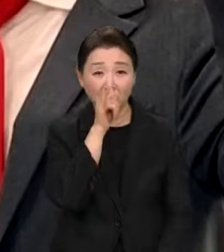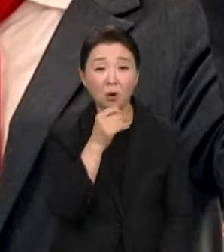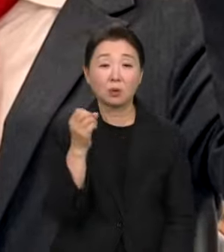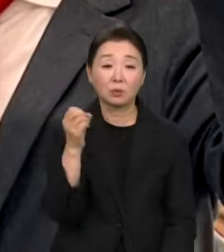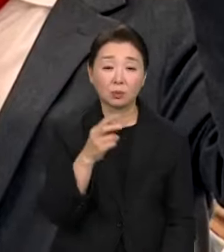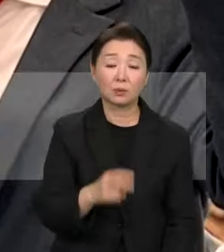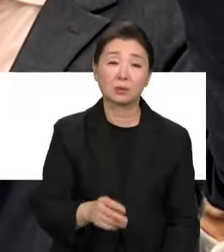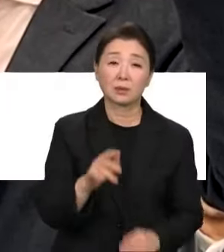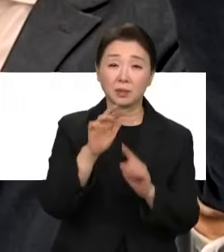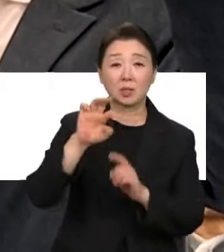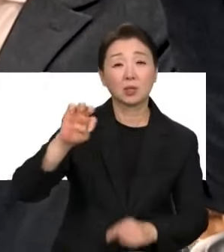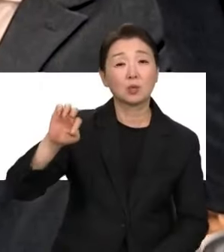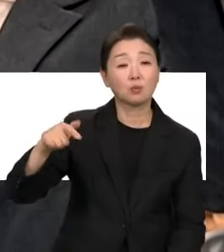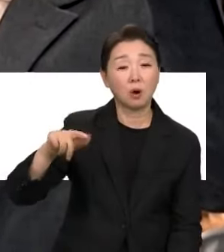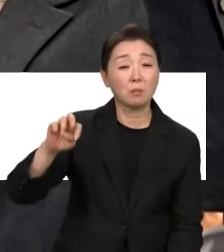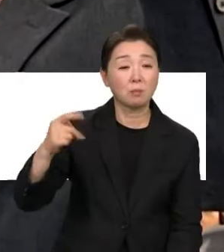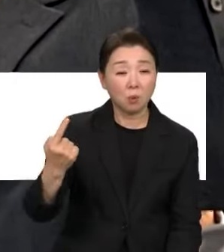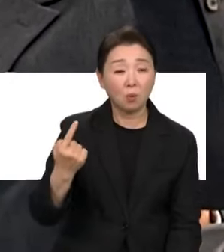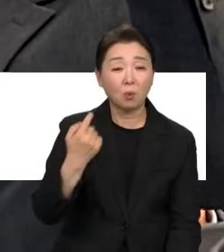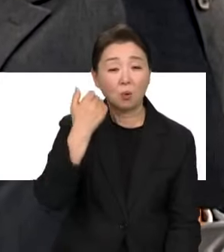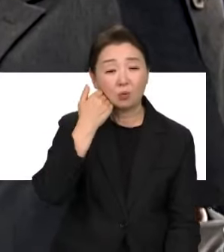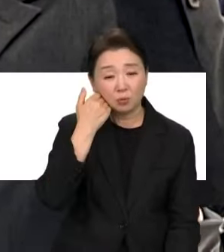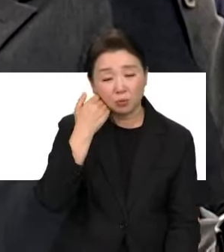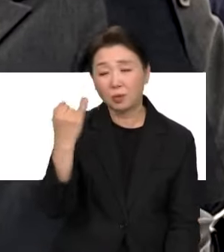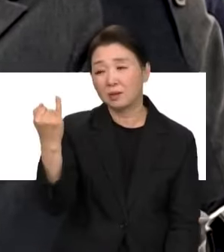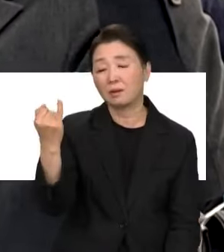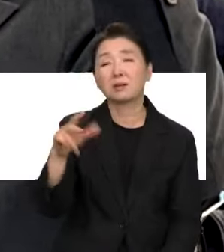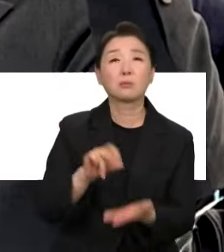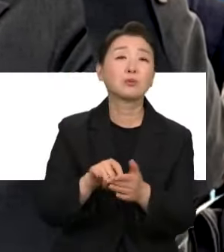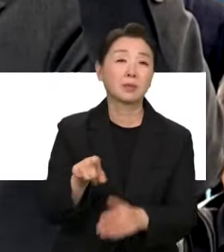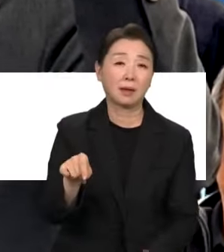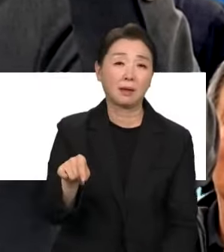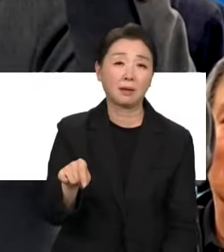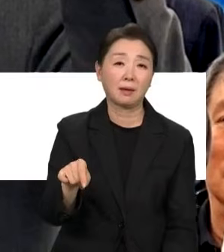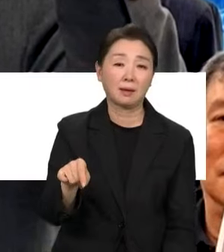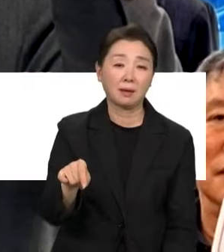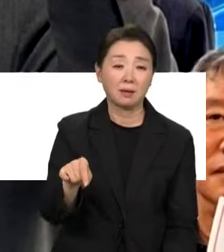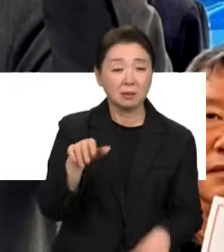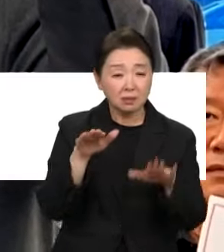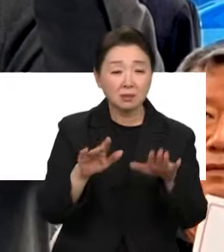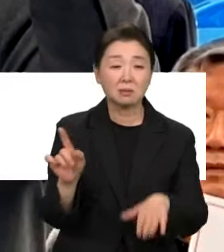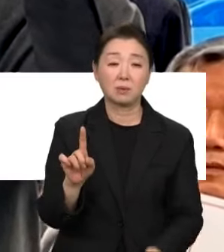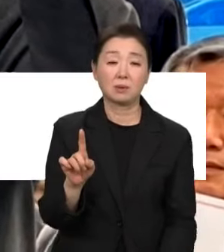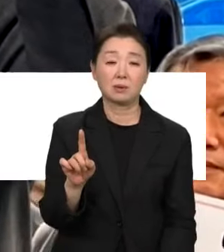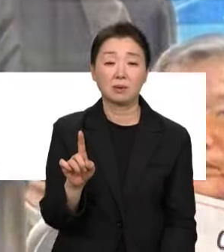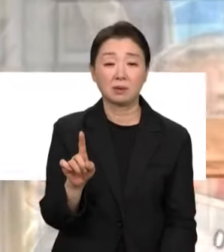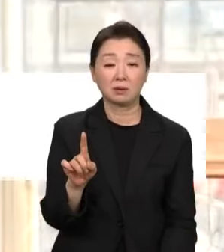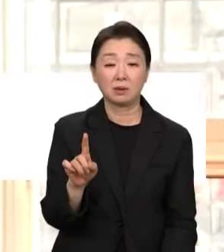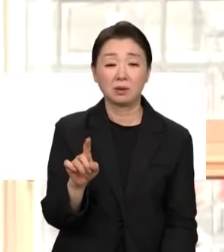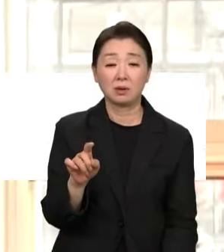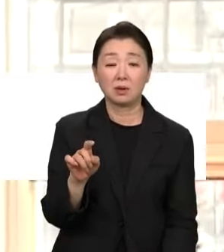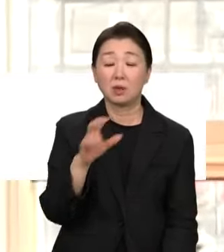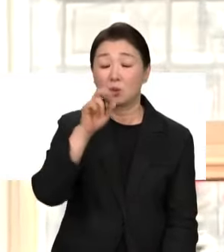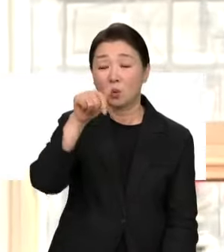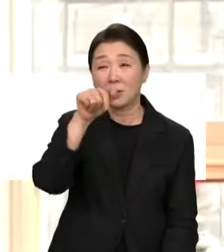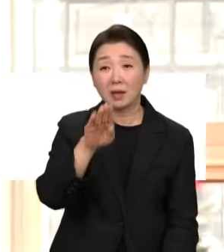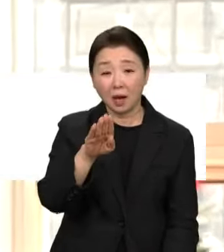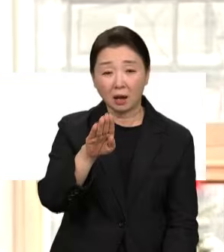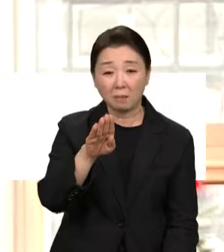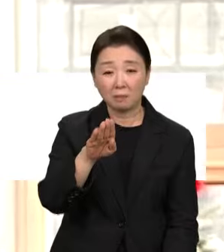그 이혼모 하면 어떤 사람이야 여사 문제잖아. 그렇죠. 예. 그거를 지금 그 저기 용인갑으로 가게끔